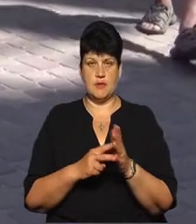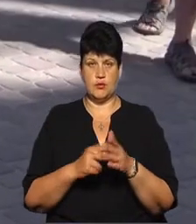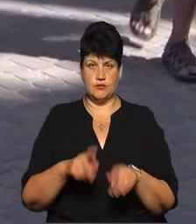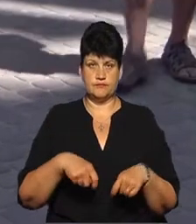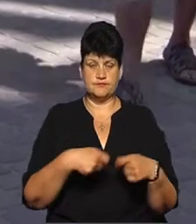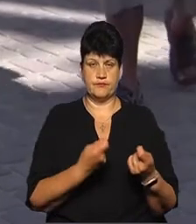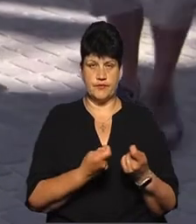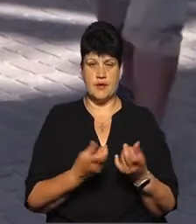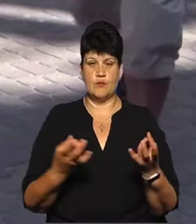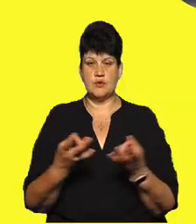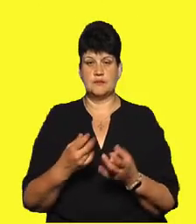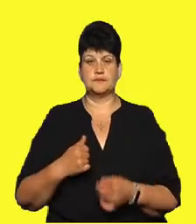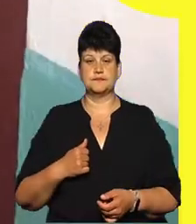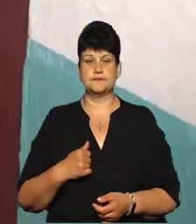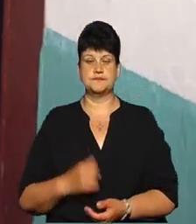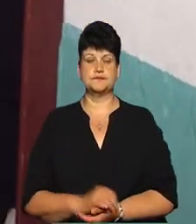Збройних сил України.